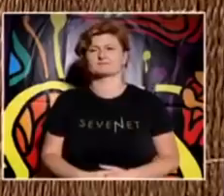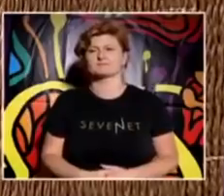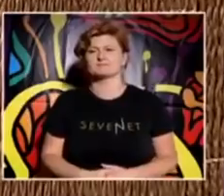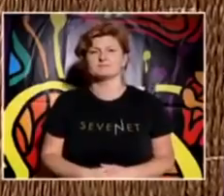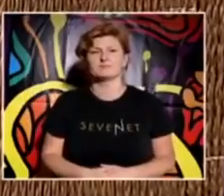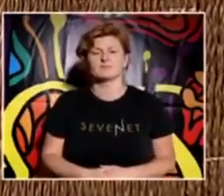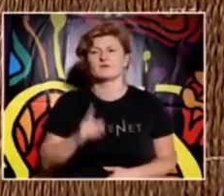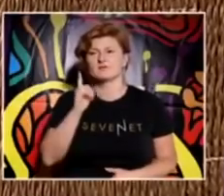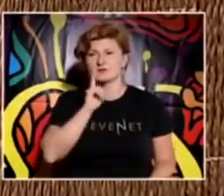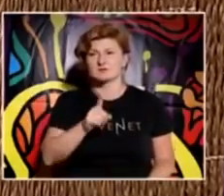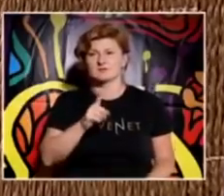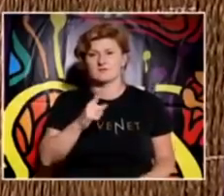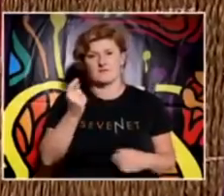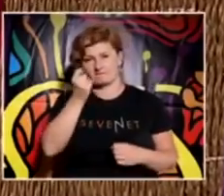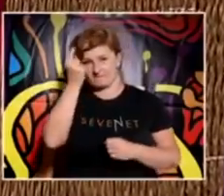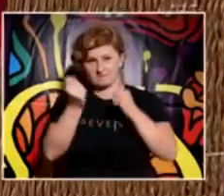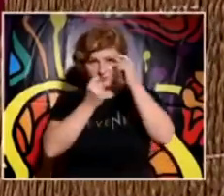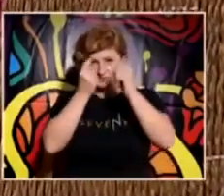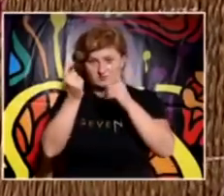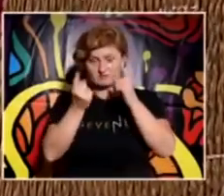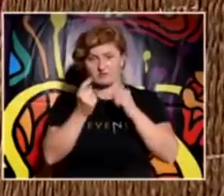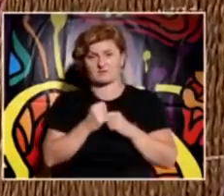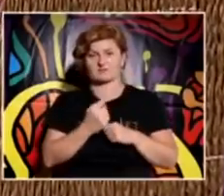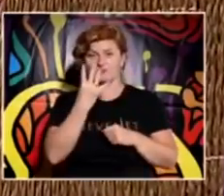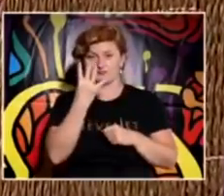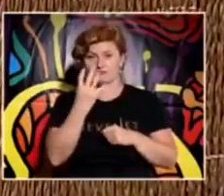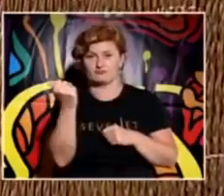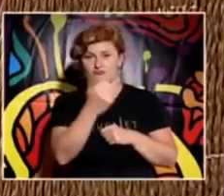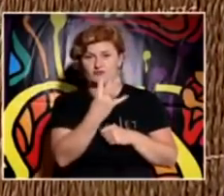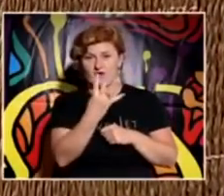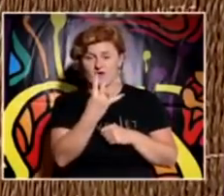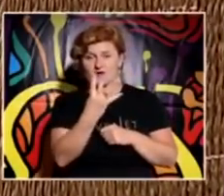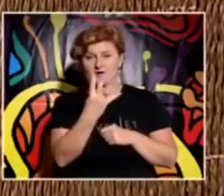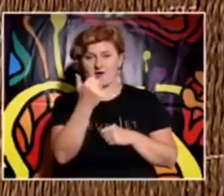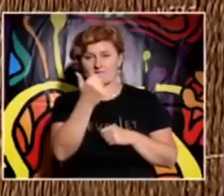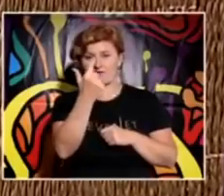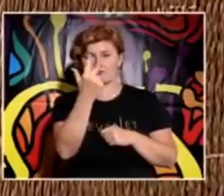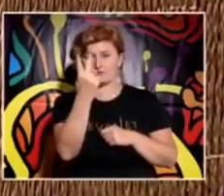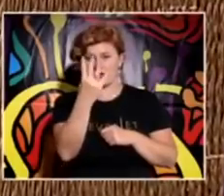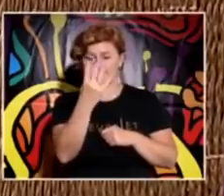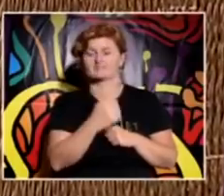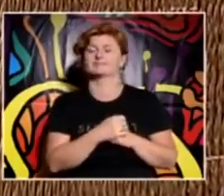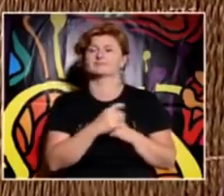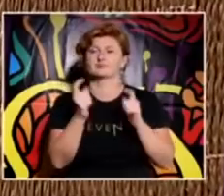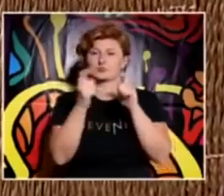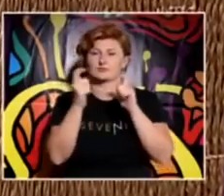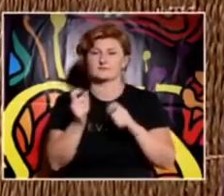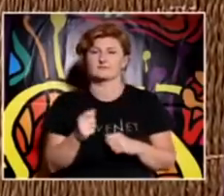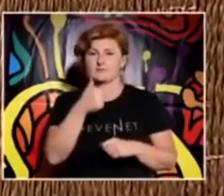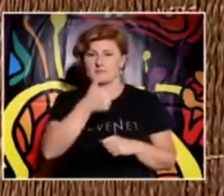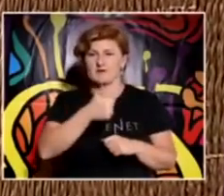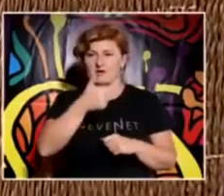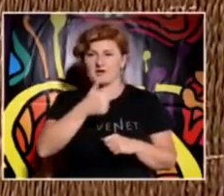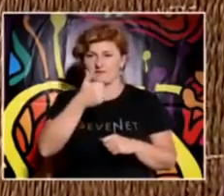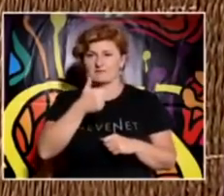No i właśnie, wymyśliłam sobie tak na dobrą sprawę 4 podpunkty. Wymieniać? Bardzo proszę. Pierwsze to było, że